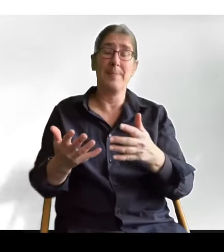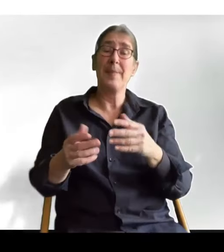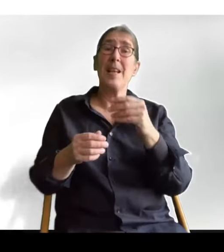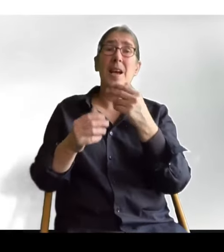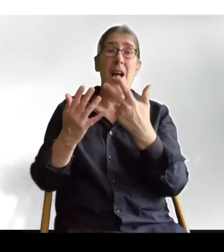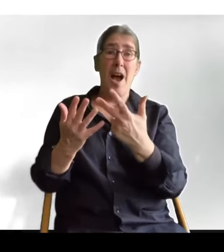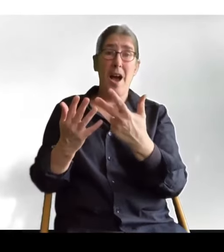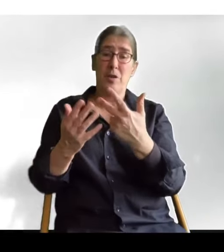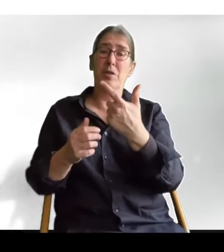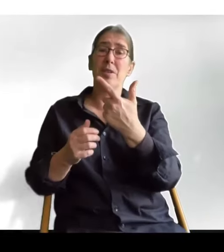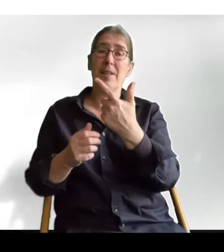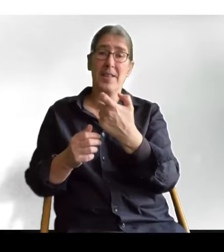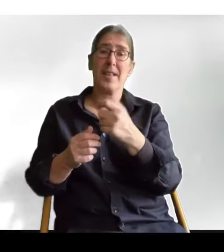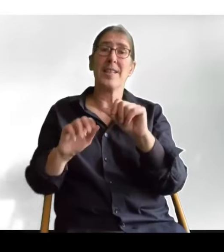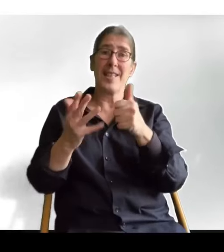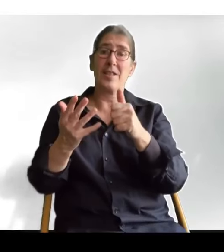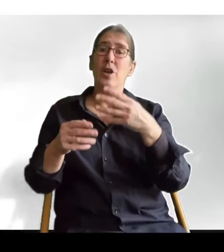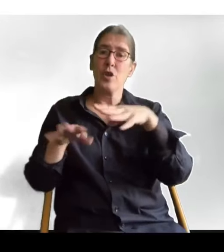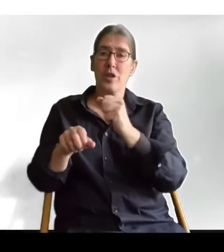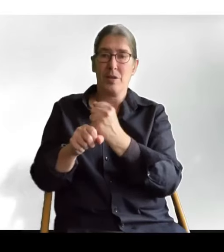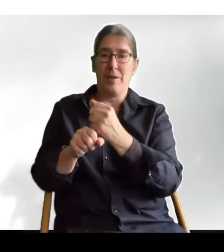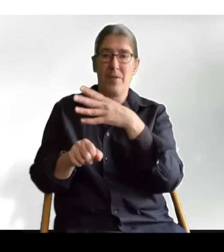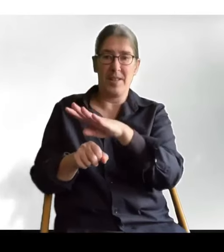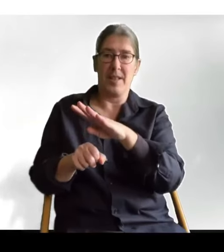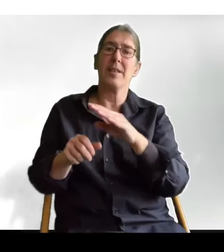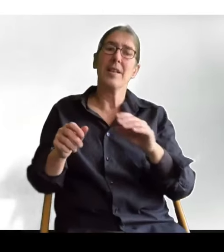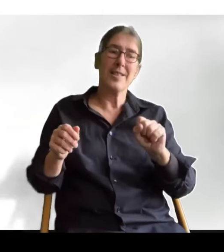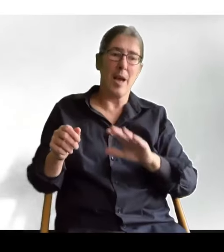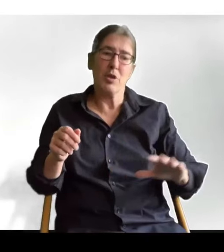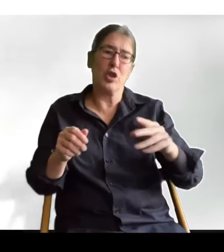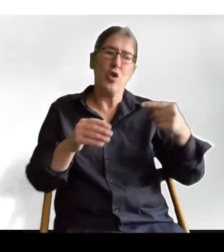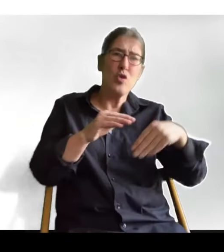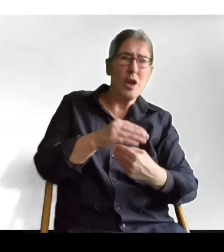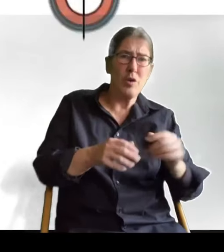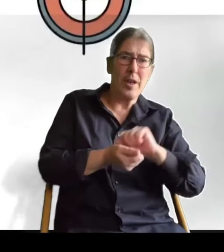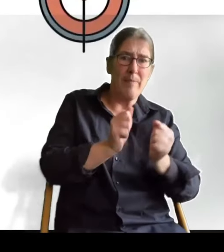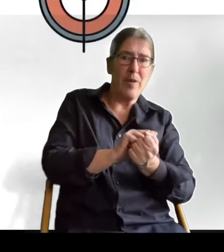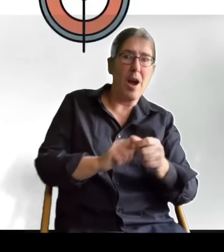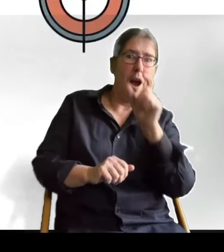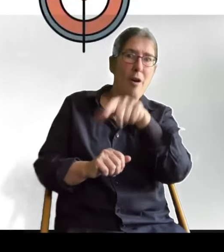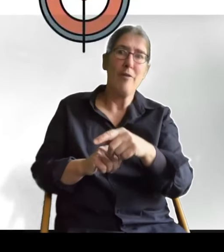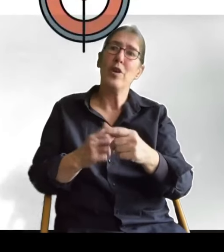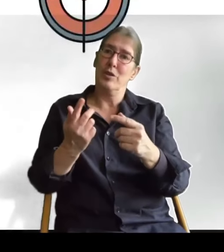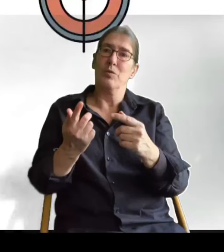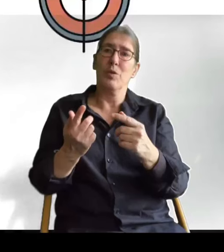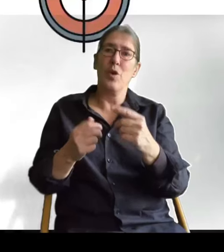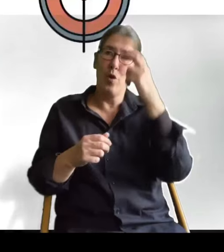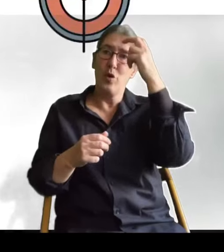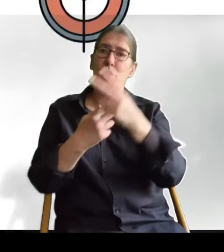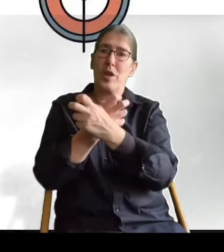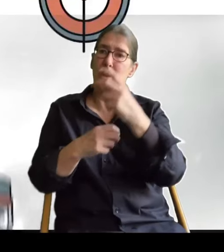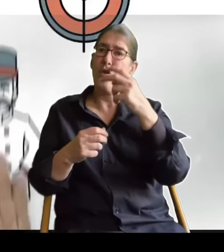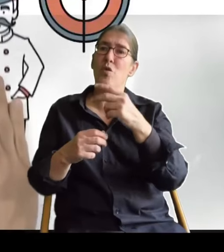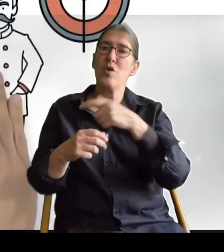am 28 06 1914 verüben serbische untergrundkämpfer ein tödliches attentat auf den österreichisch